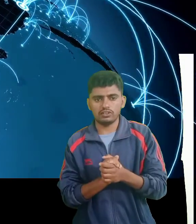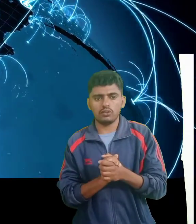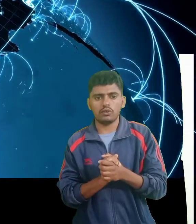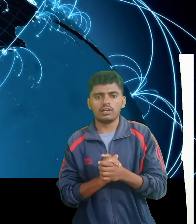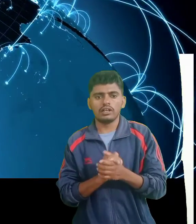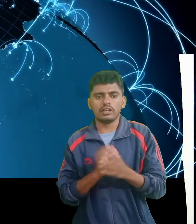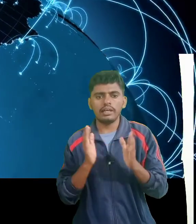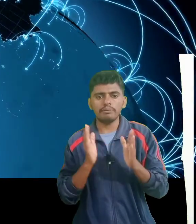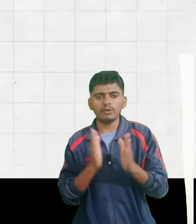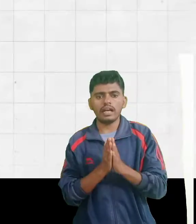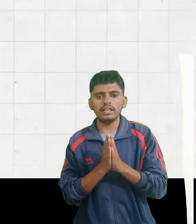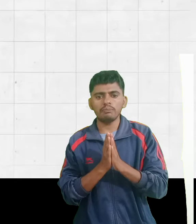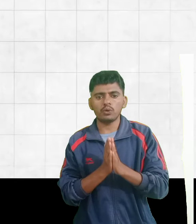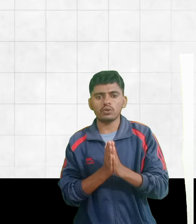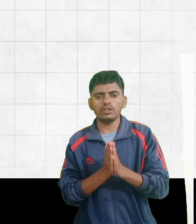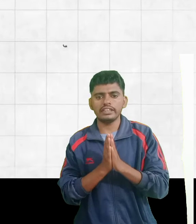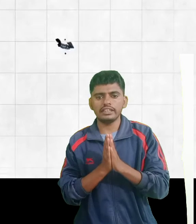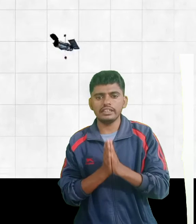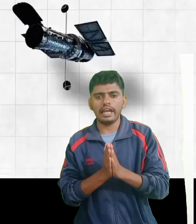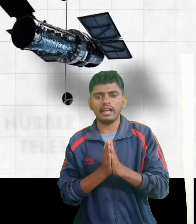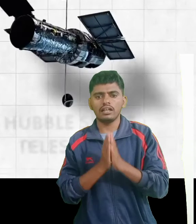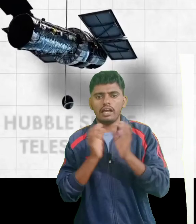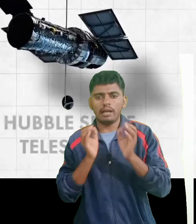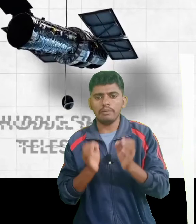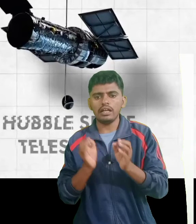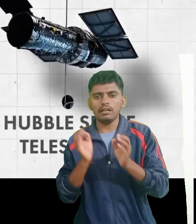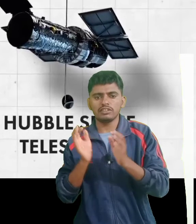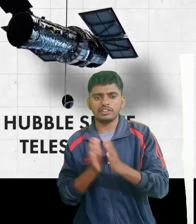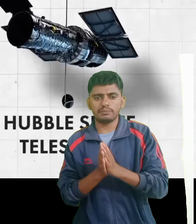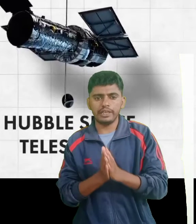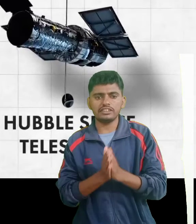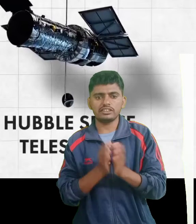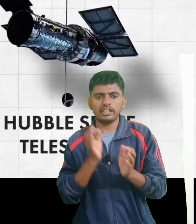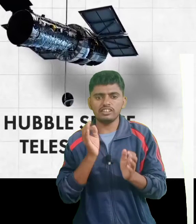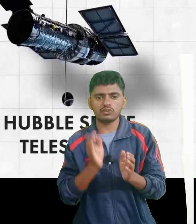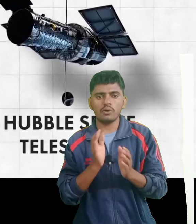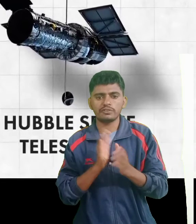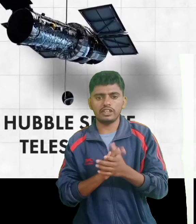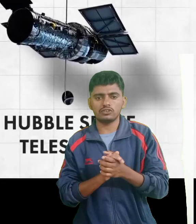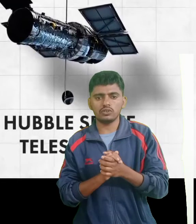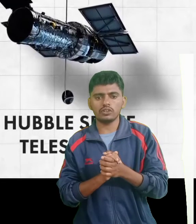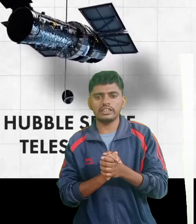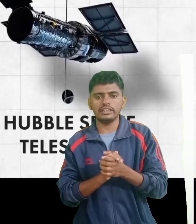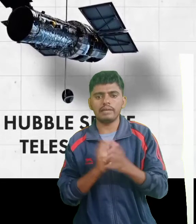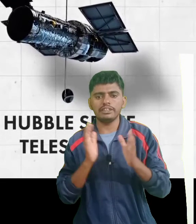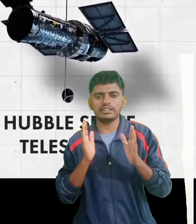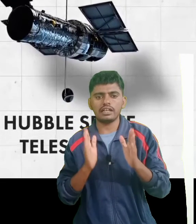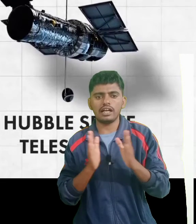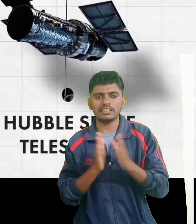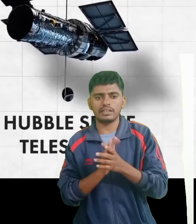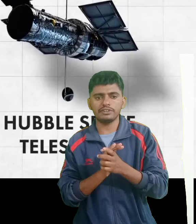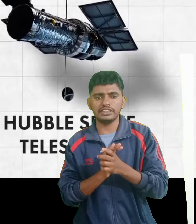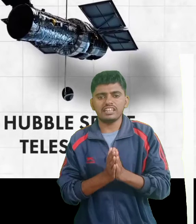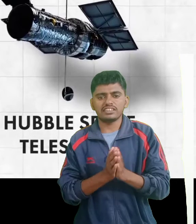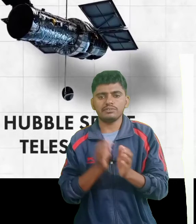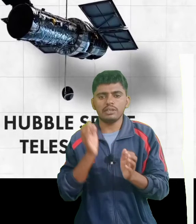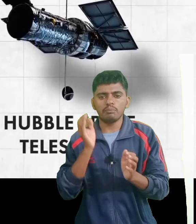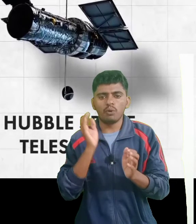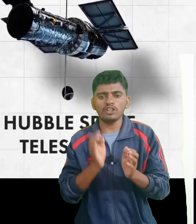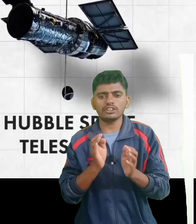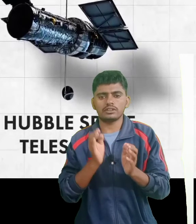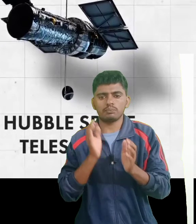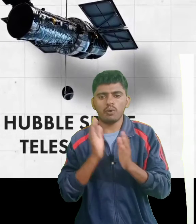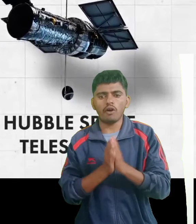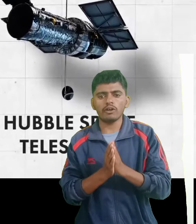देख सकते हो। लेफ्ट वाली फोटो ली गई है हबल स्पेस टेलीस्कोप से, जो कि अभी तक का